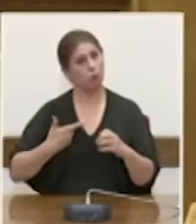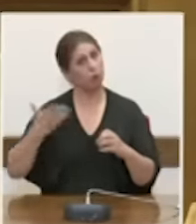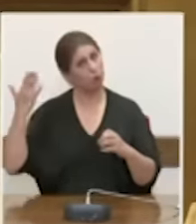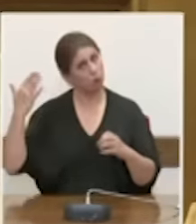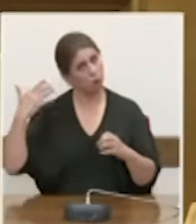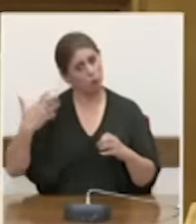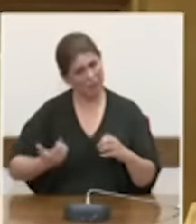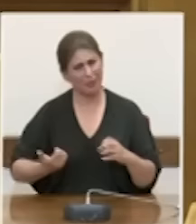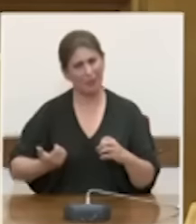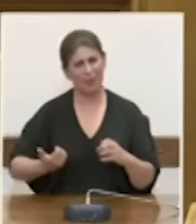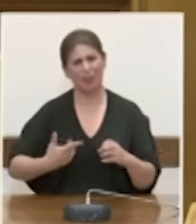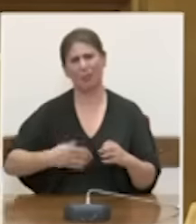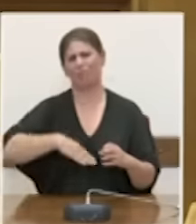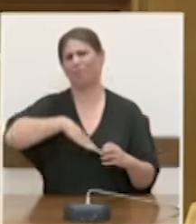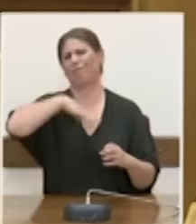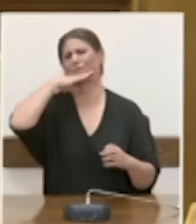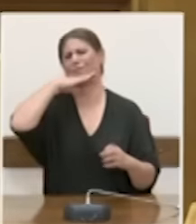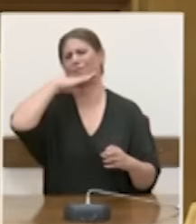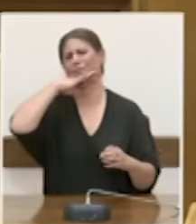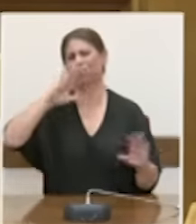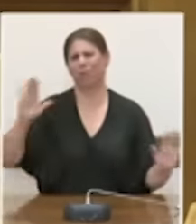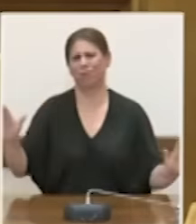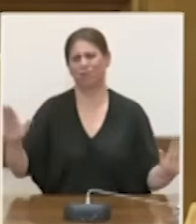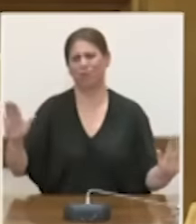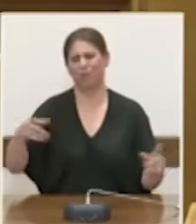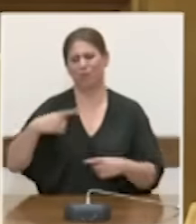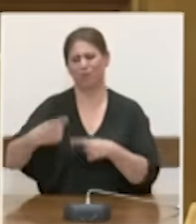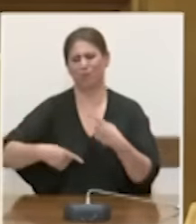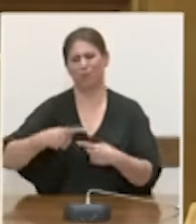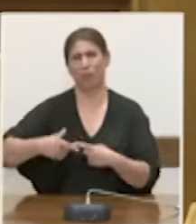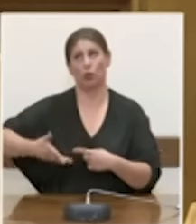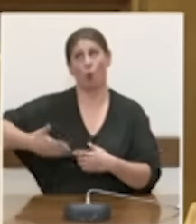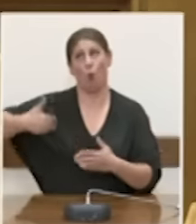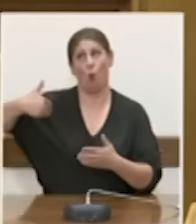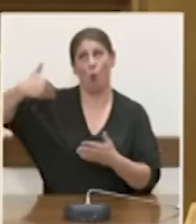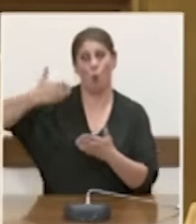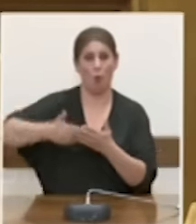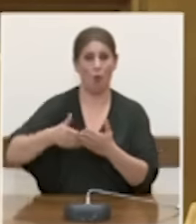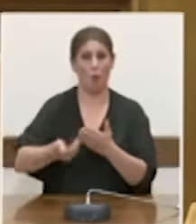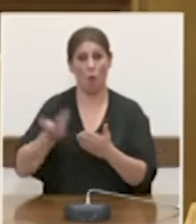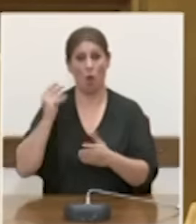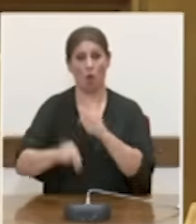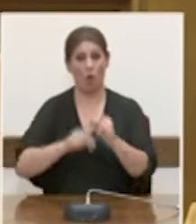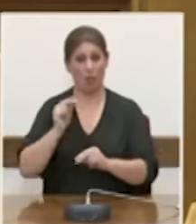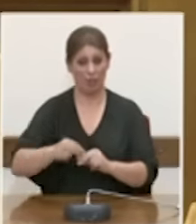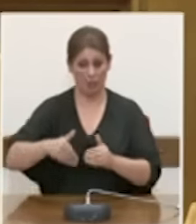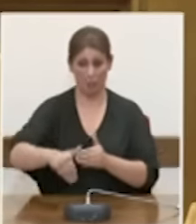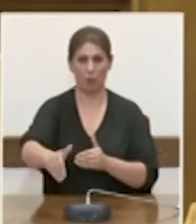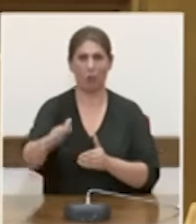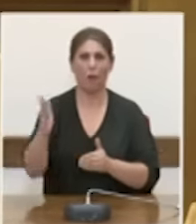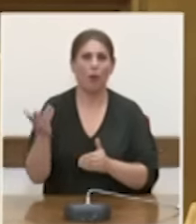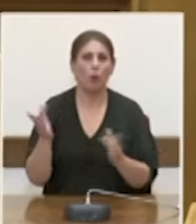μας έχετε φλωμώσει κυριολεκτικά σε όλη την προεκλογική περίοδο, για να δώσετε τουλάχιστον